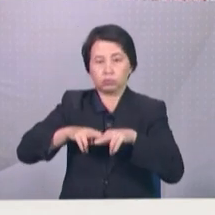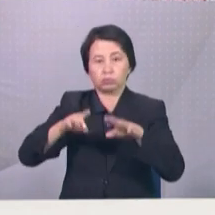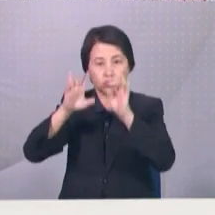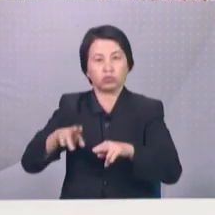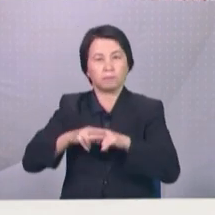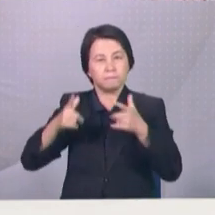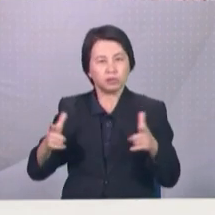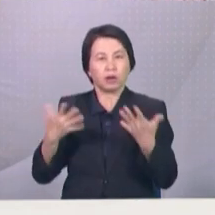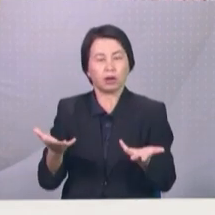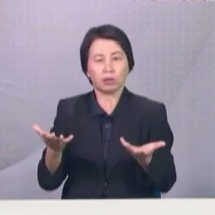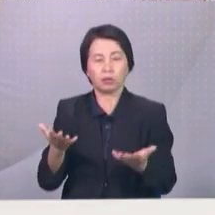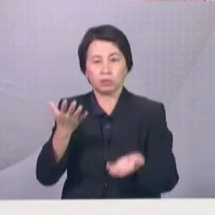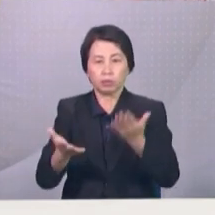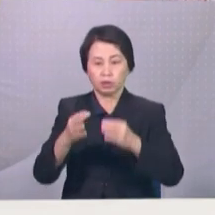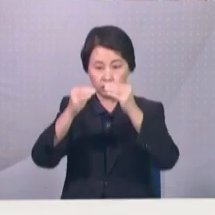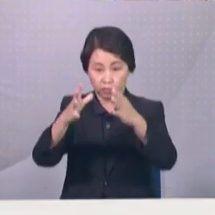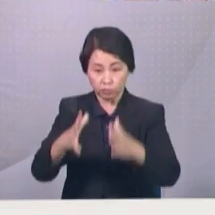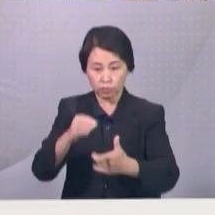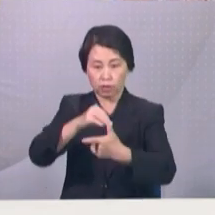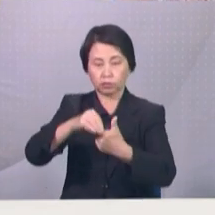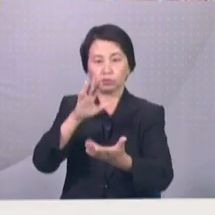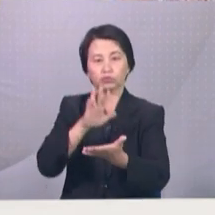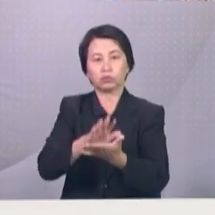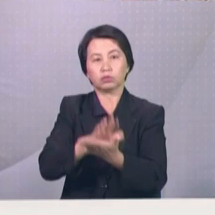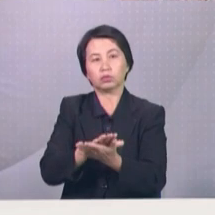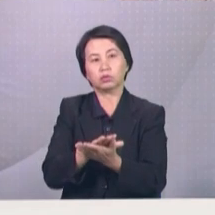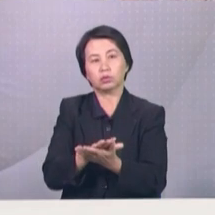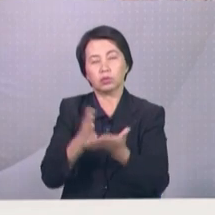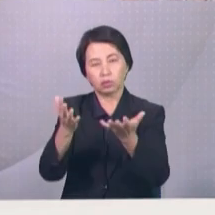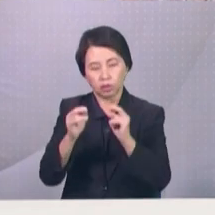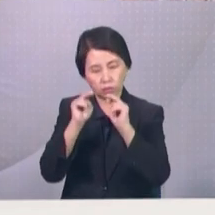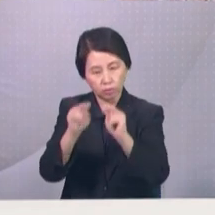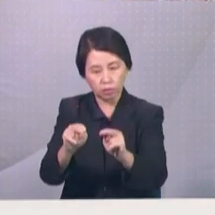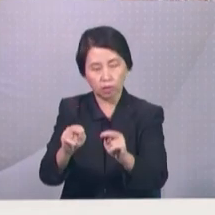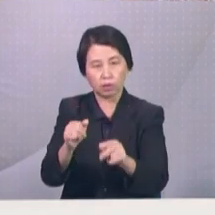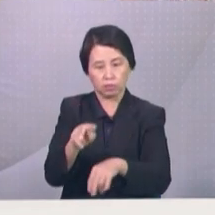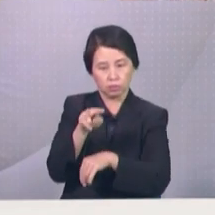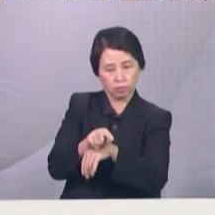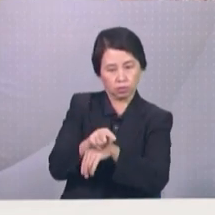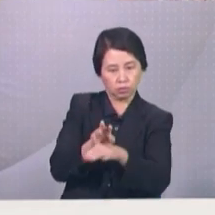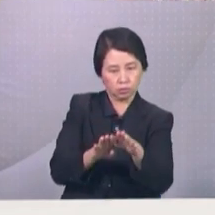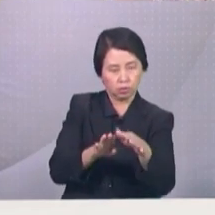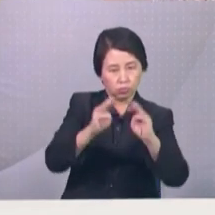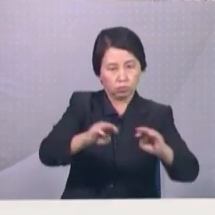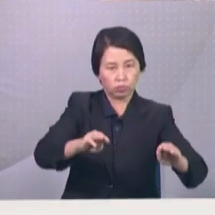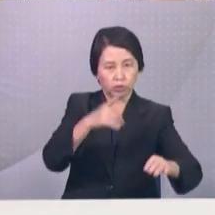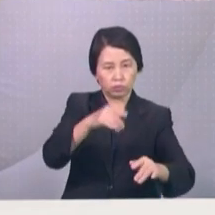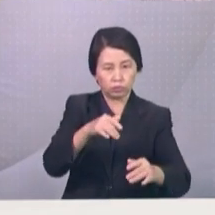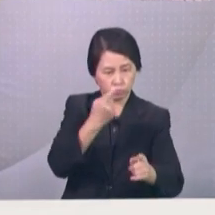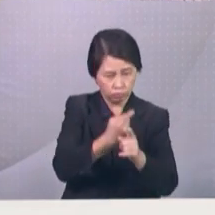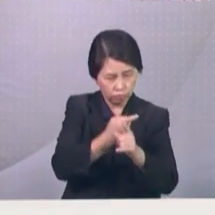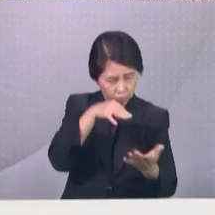ini? Bagaimana mungkin guru-guru atau sekolah ingin melihat ataupun memantau prestasi setiap pelajar-pelajar ini untuk